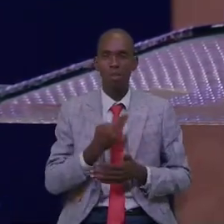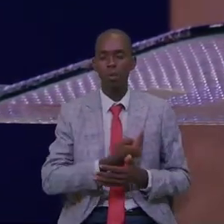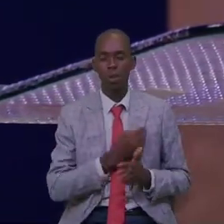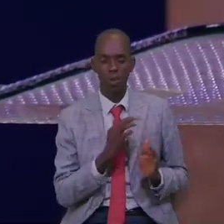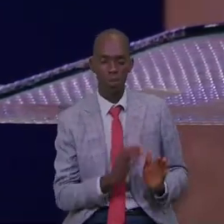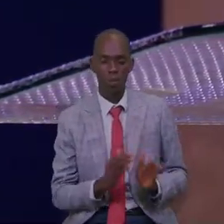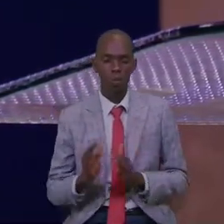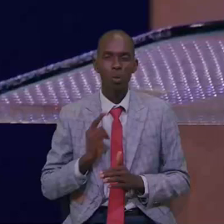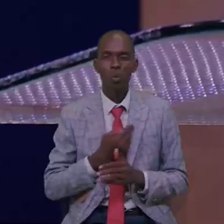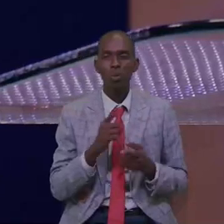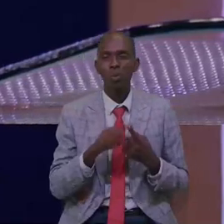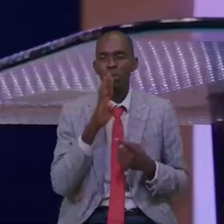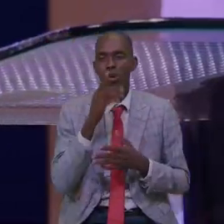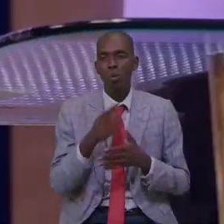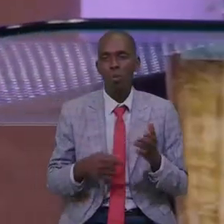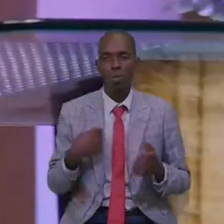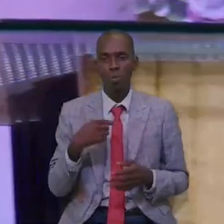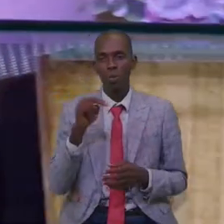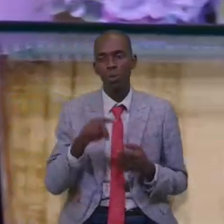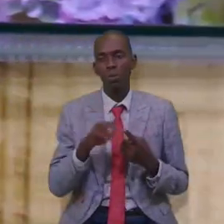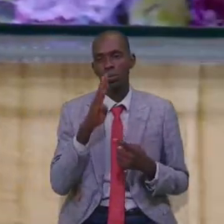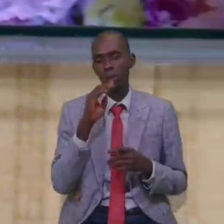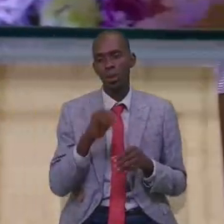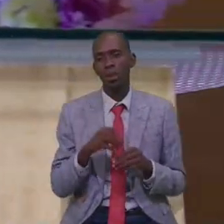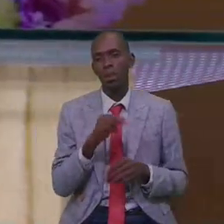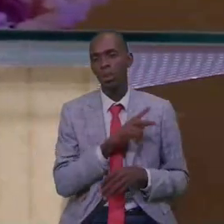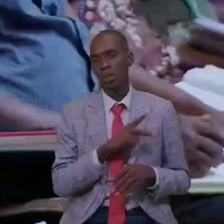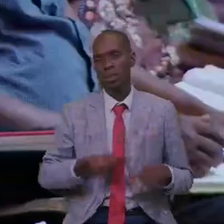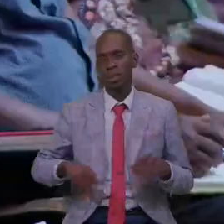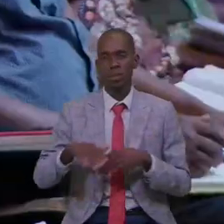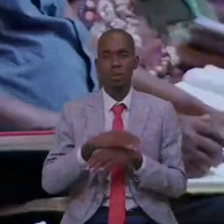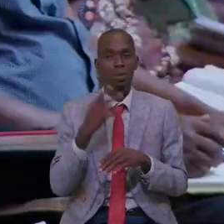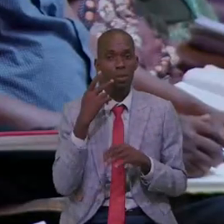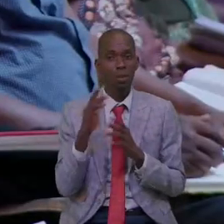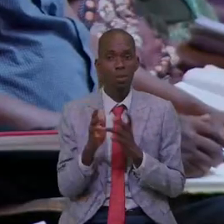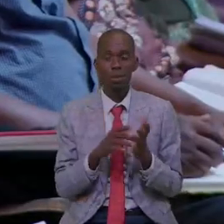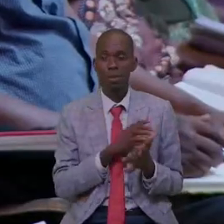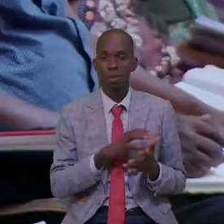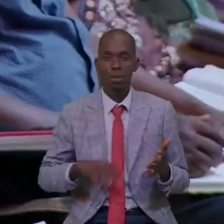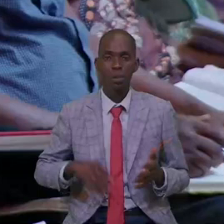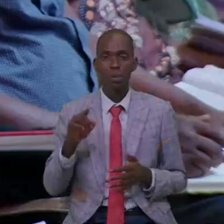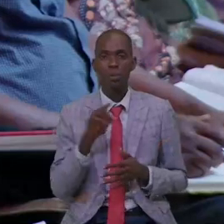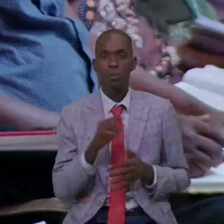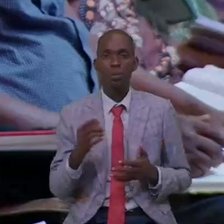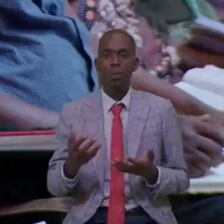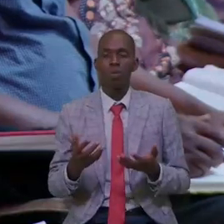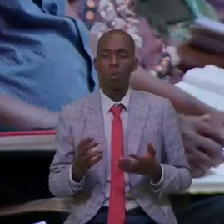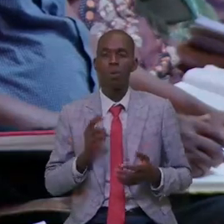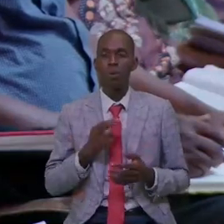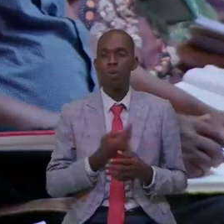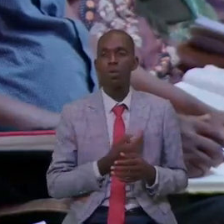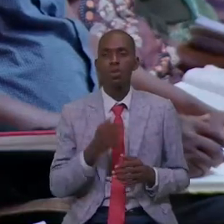à être ce qu'on doit être dans le royaume. Jésus ici appelle l'Ancien Testament les Écritures.